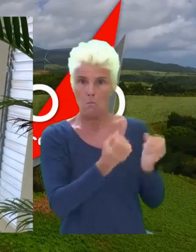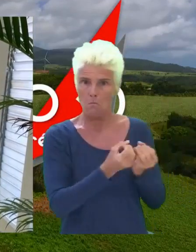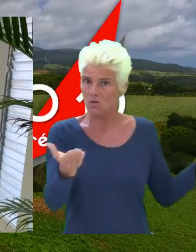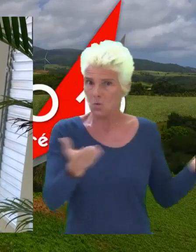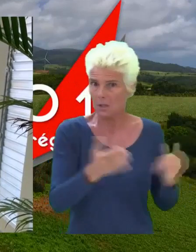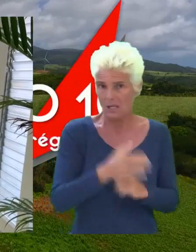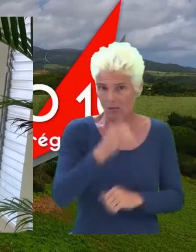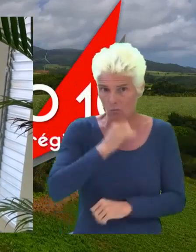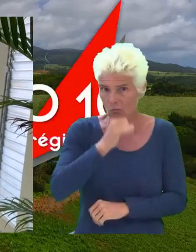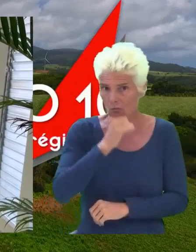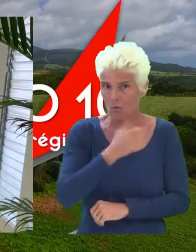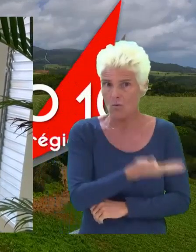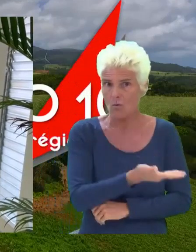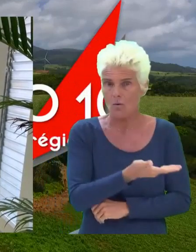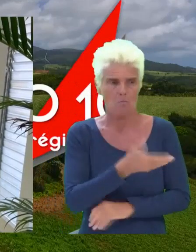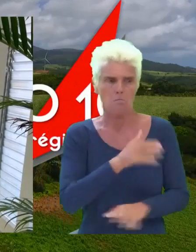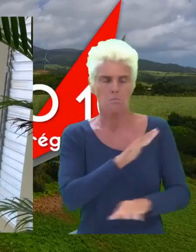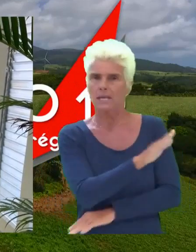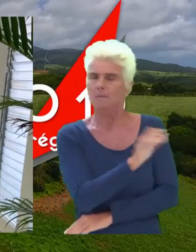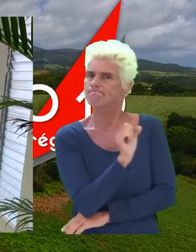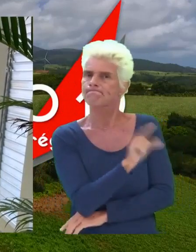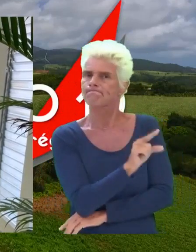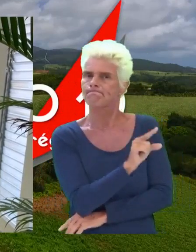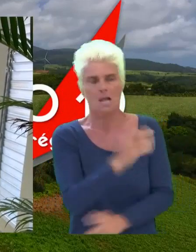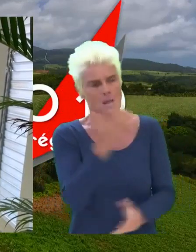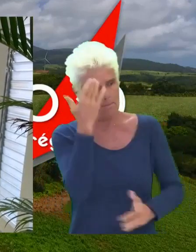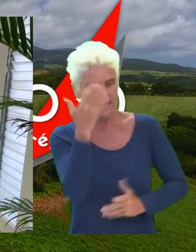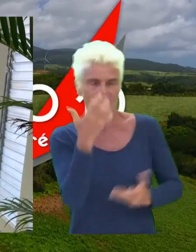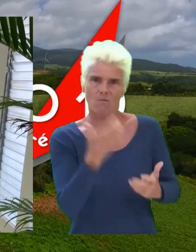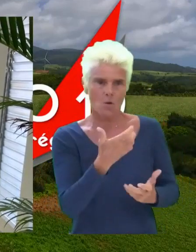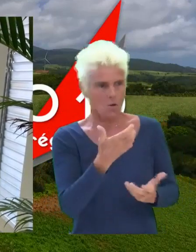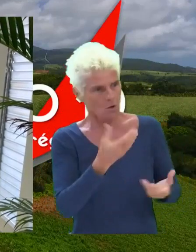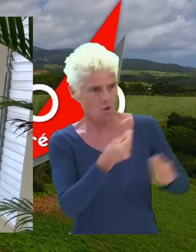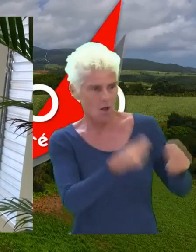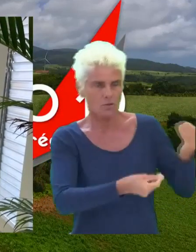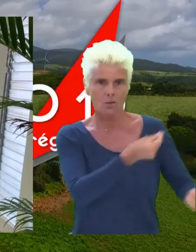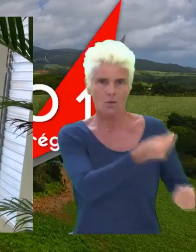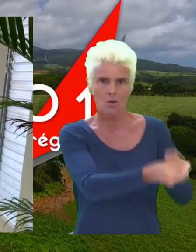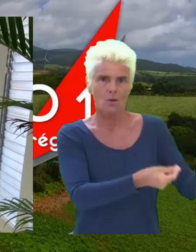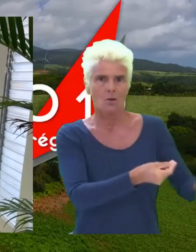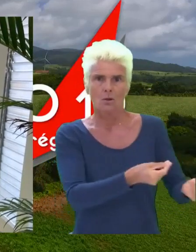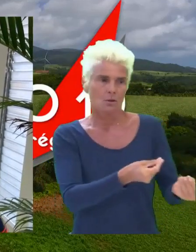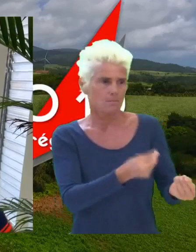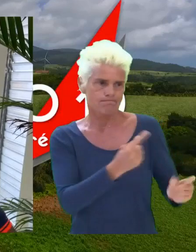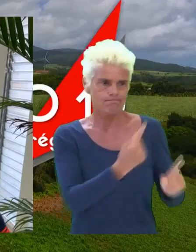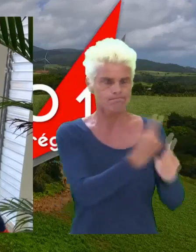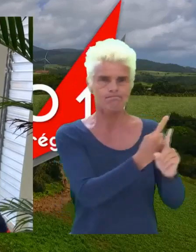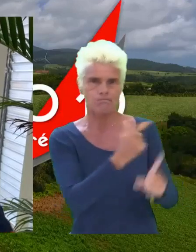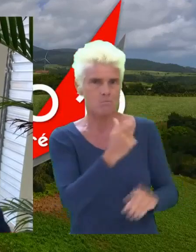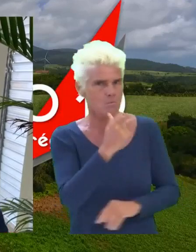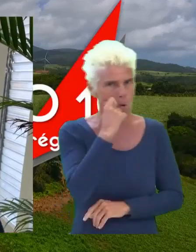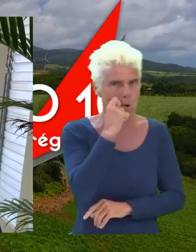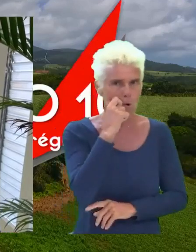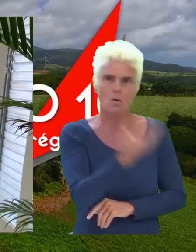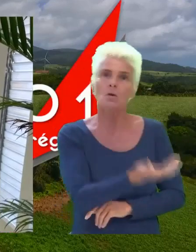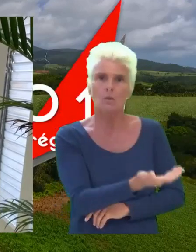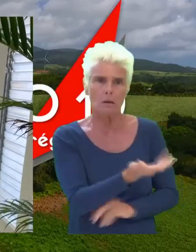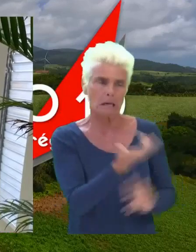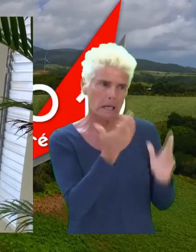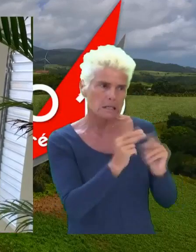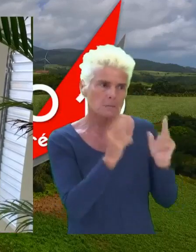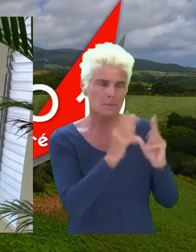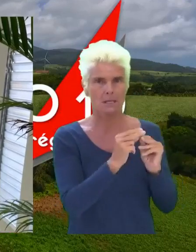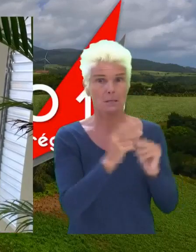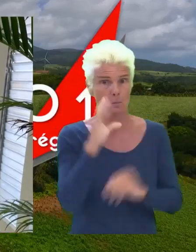âgée et cette population là si on veut la toucher forcément ça passe par de la de la proximité et en ce sens les mairies